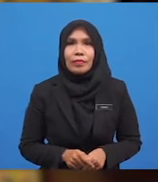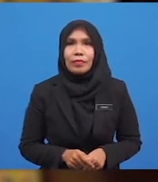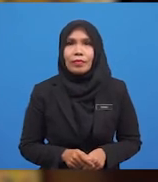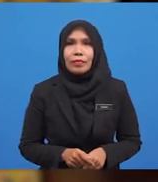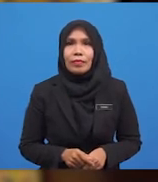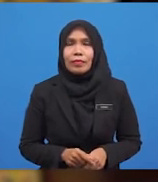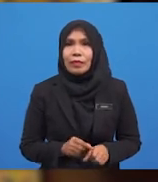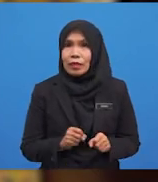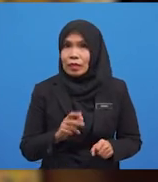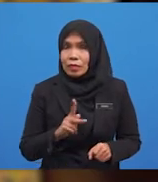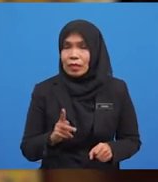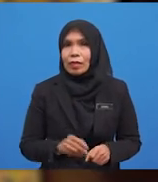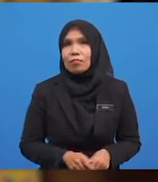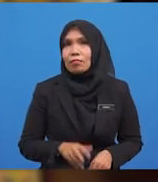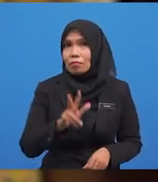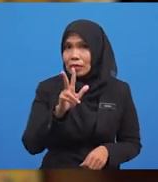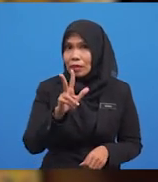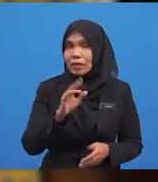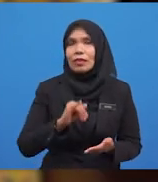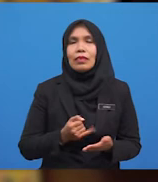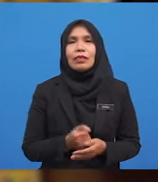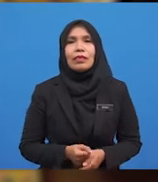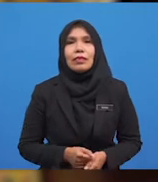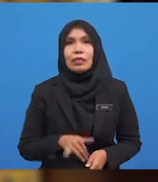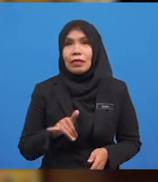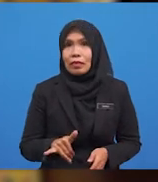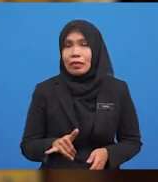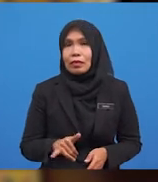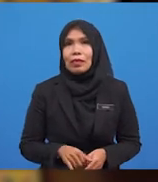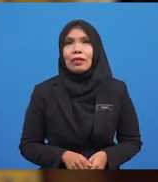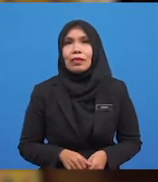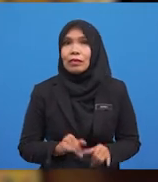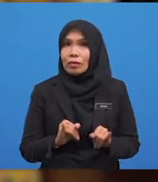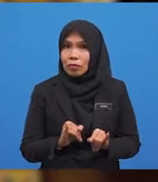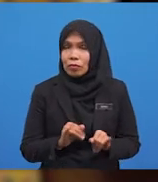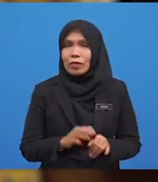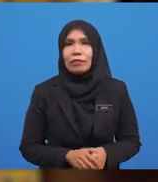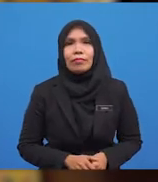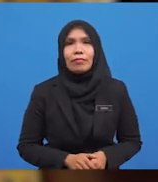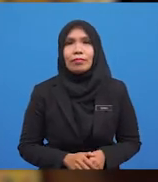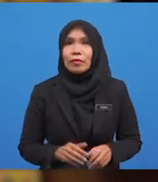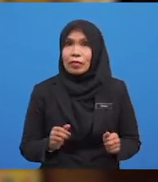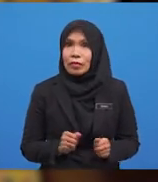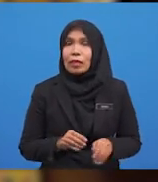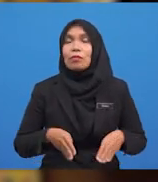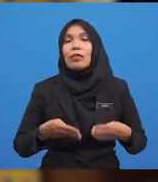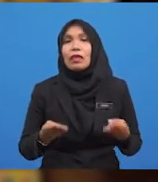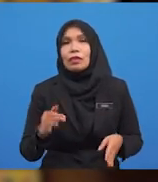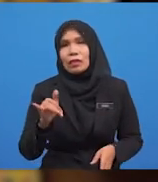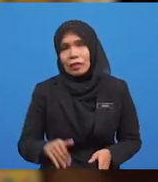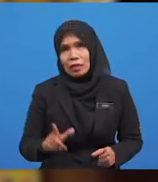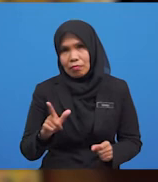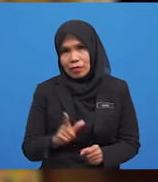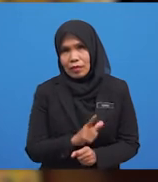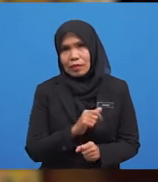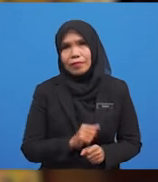3 isi yang relevan dengan bahasa yang lengkap. Murid-murid